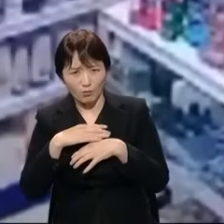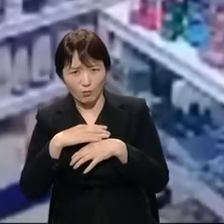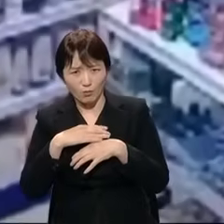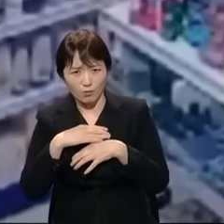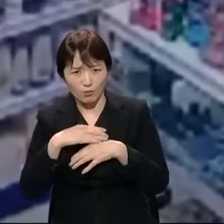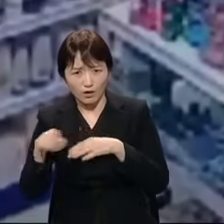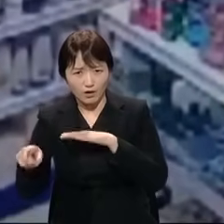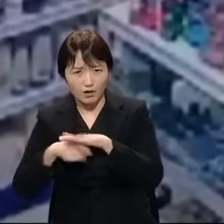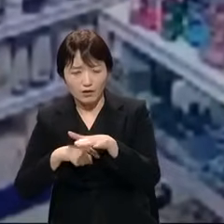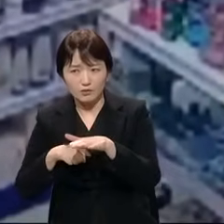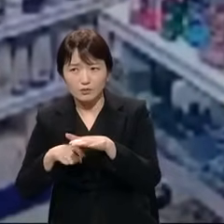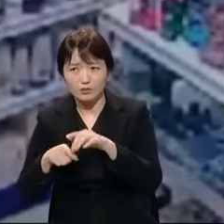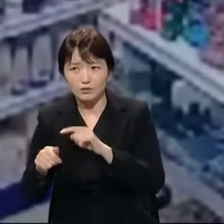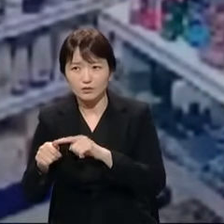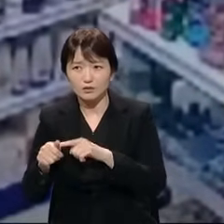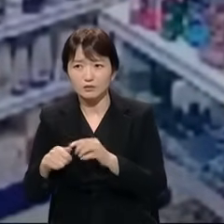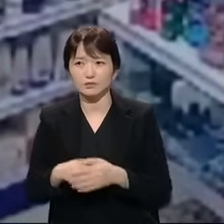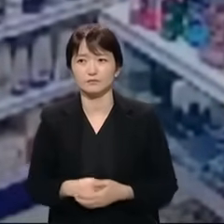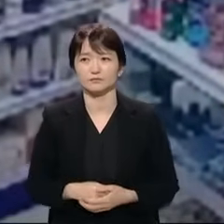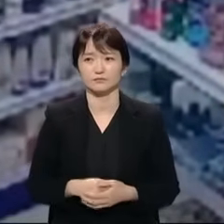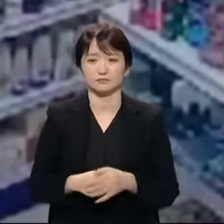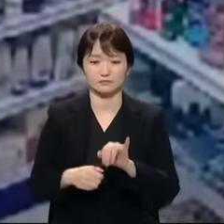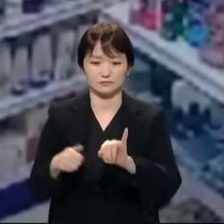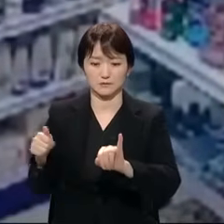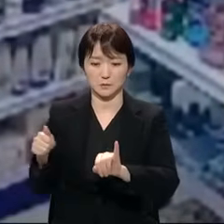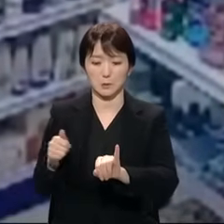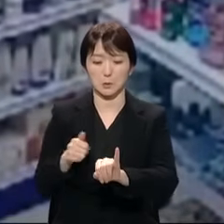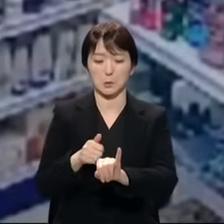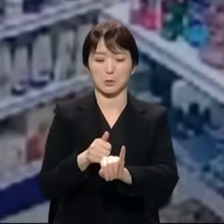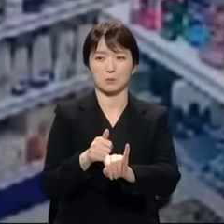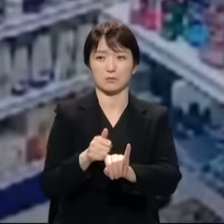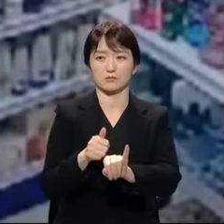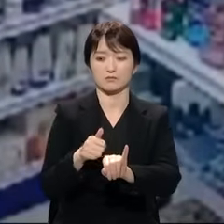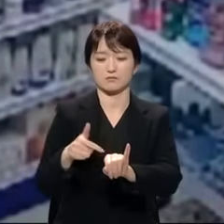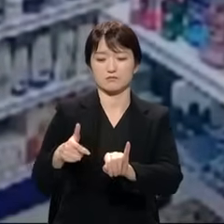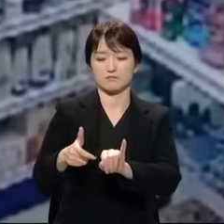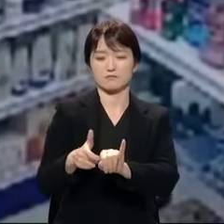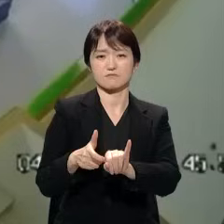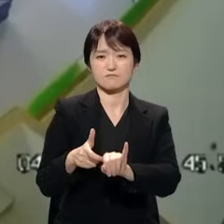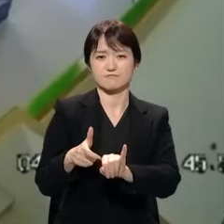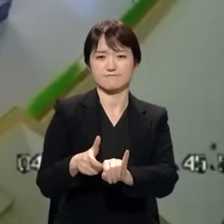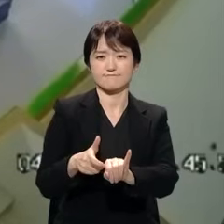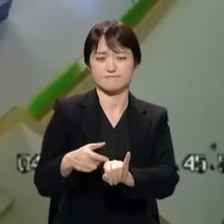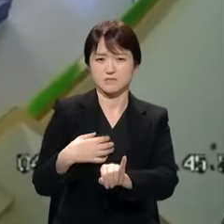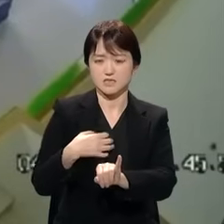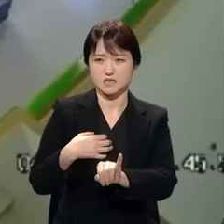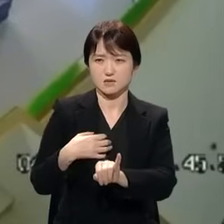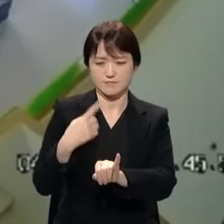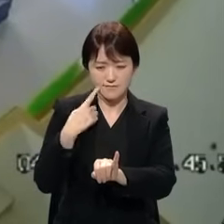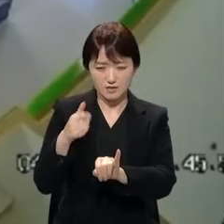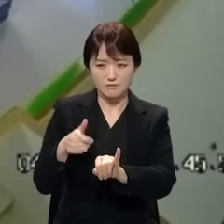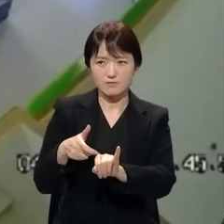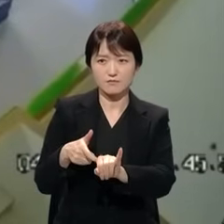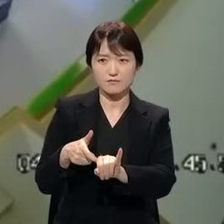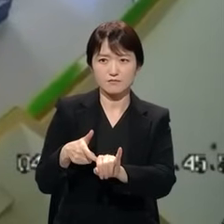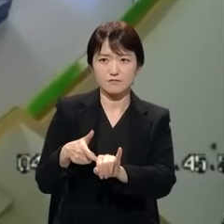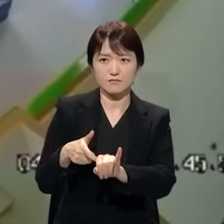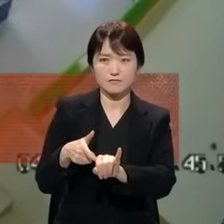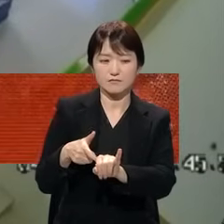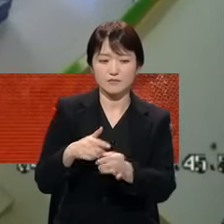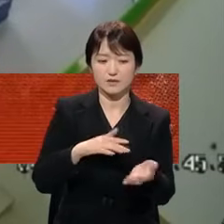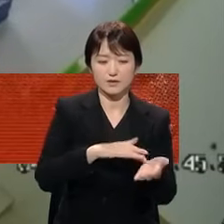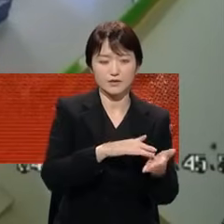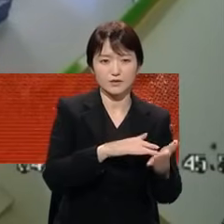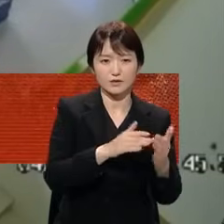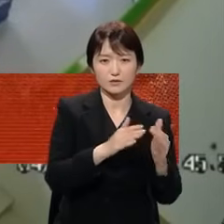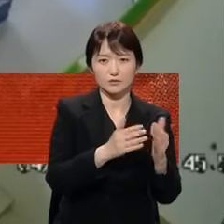무장강도였습니다. 에? 계산을 기다리던 여성 뒤로 천천히 다가와서요. 총을 꺼내들고 은밀하게 위협을 했습니다. 약국 직원에게도 당연히